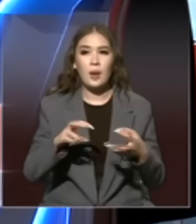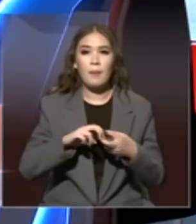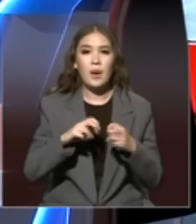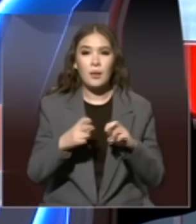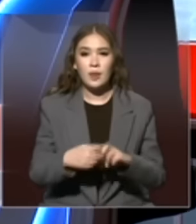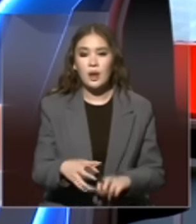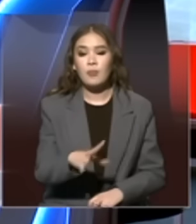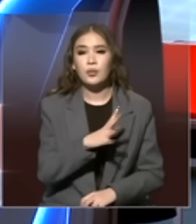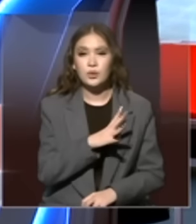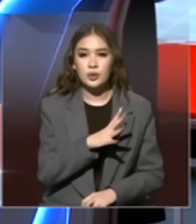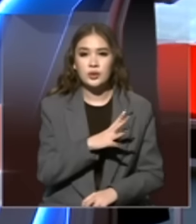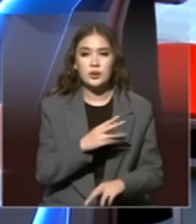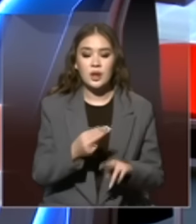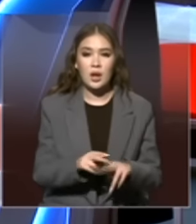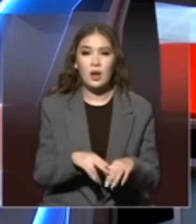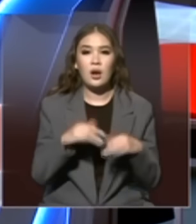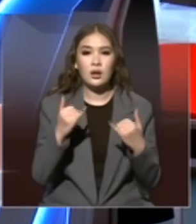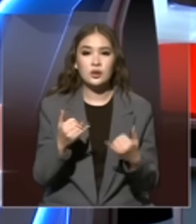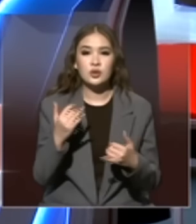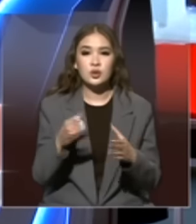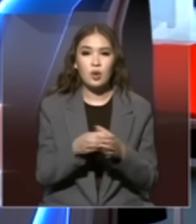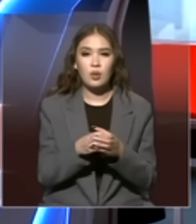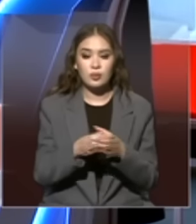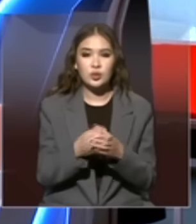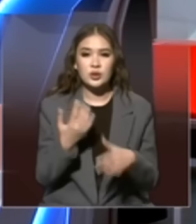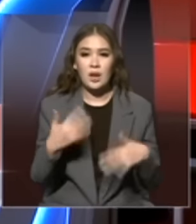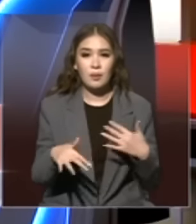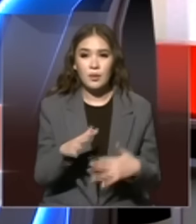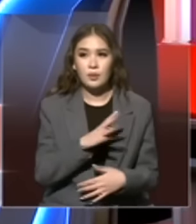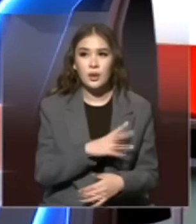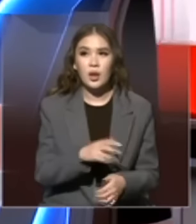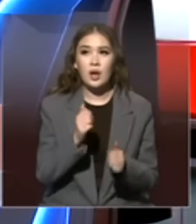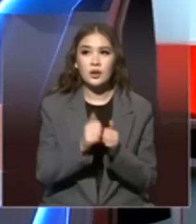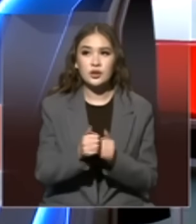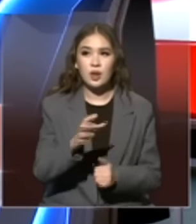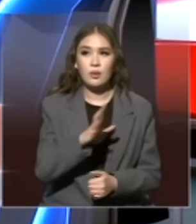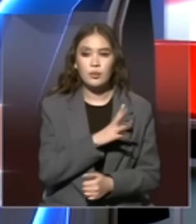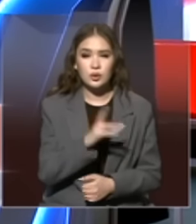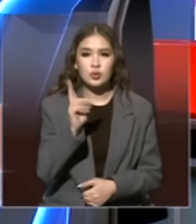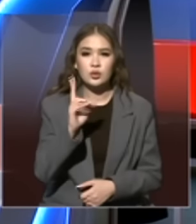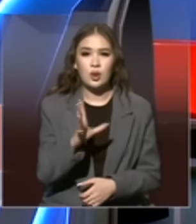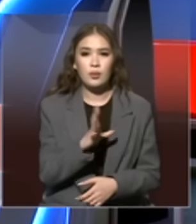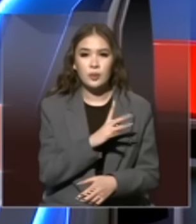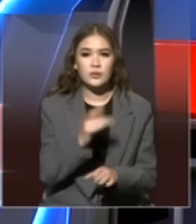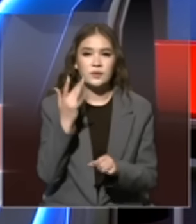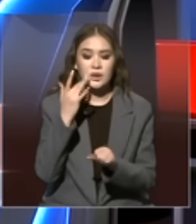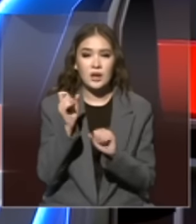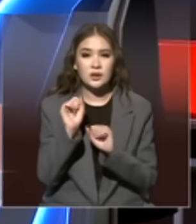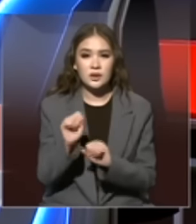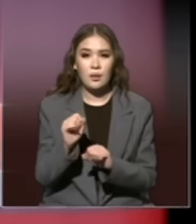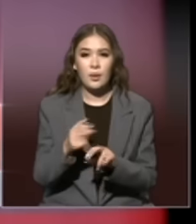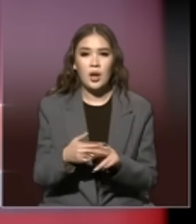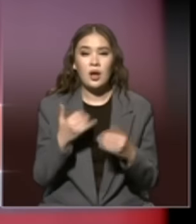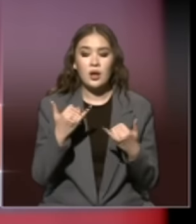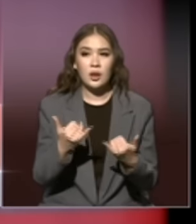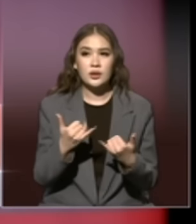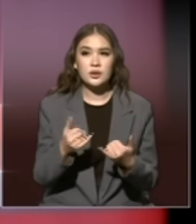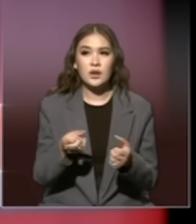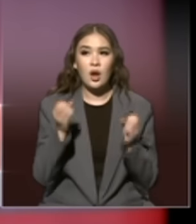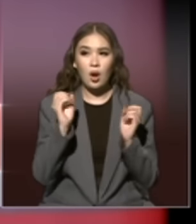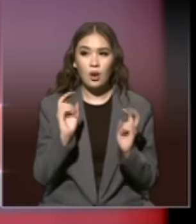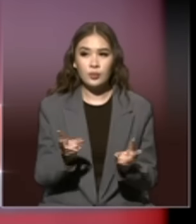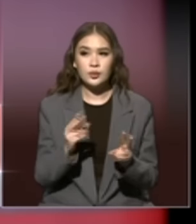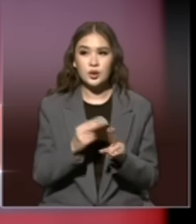Бұл енді осал тобымыз болды ғой. Біз кімді, біз қазақтар ба, жетім жесірлерді қорғағанбыз. Ең қазір ең қауіпті